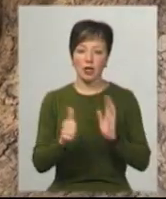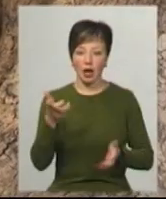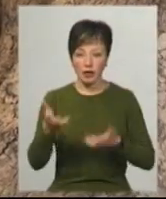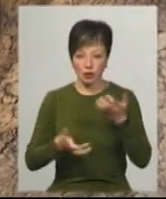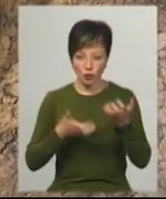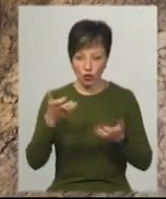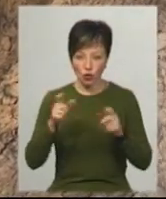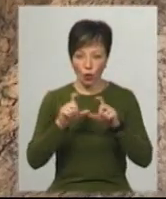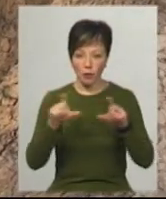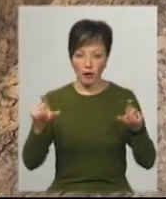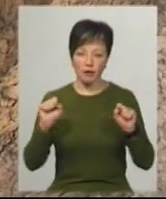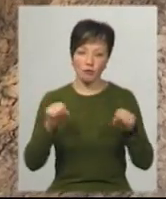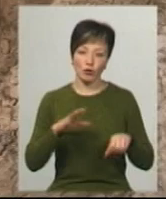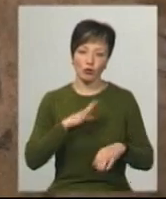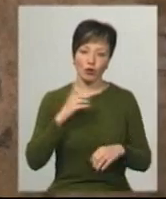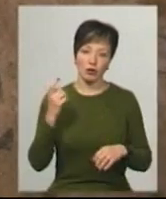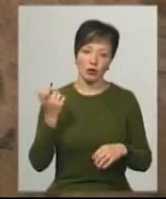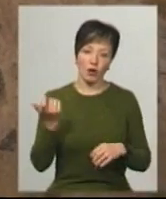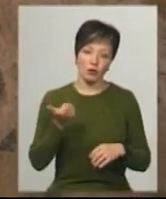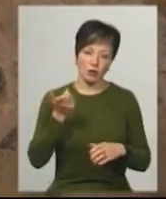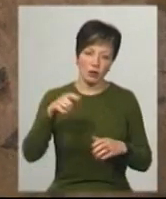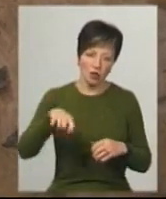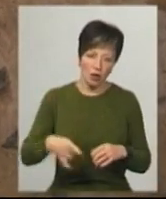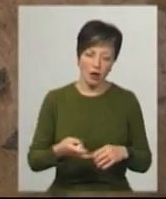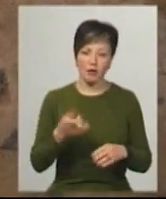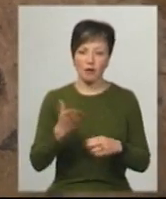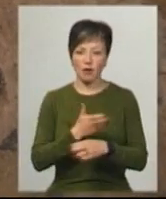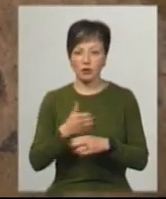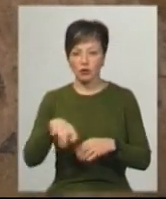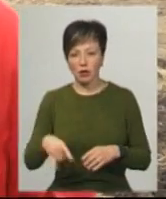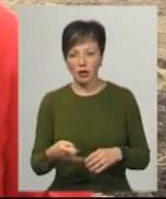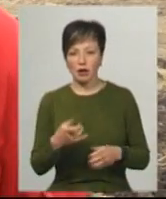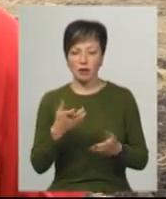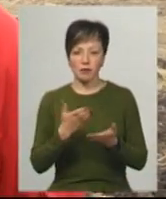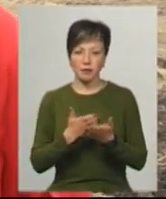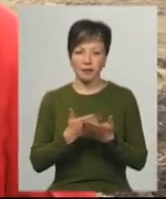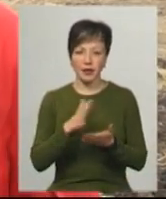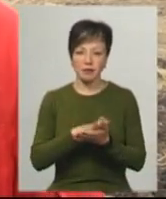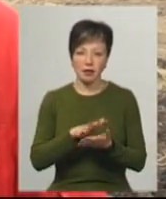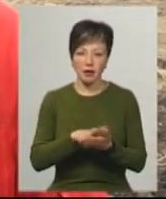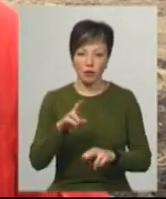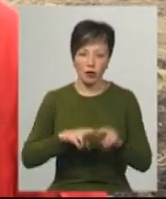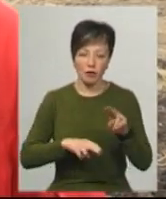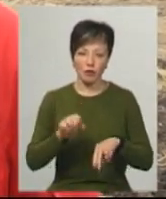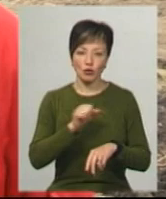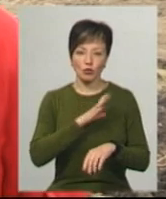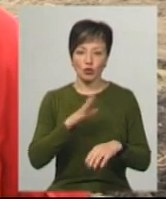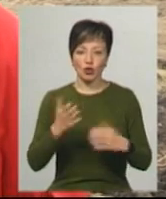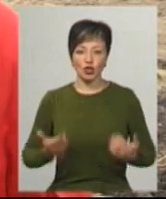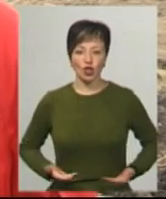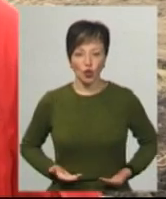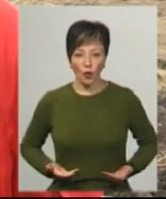археологічних об'єктів. Це може бути господарча яма, це може бути виробнича яма, яма з сміттям будівельним, це можуть бути